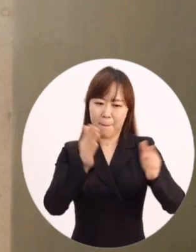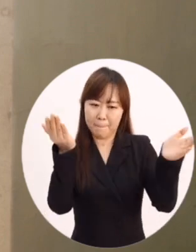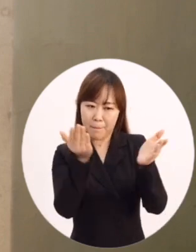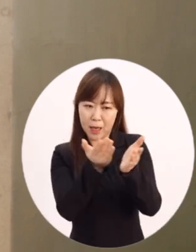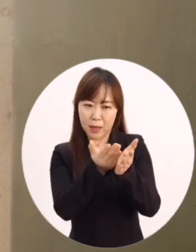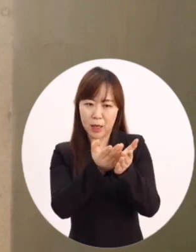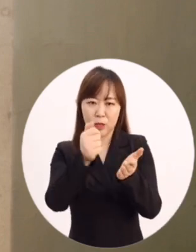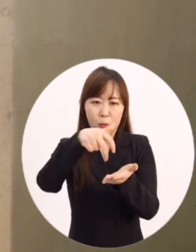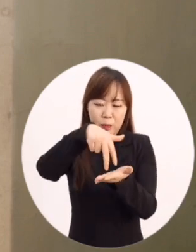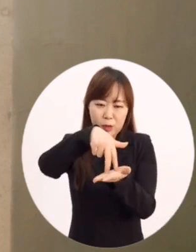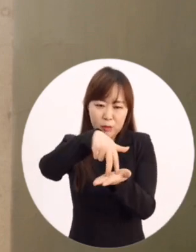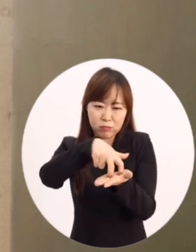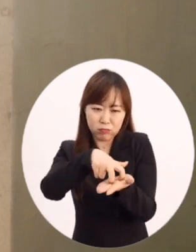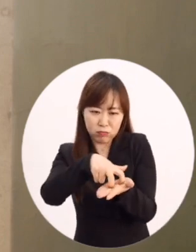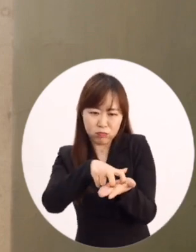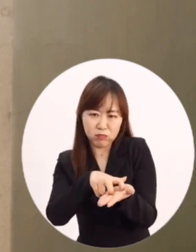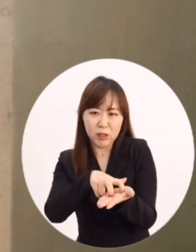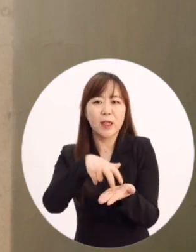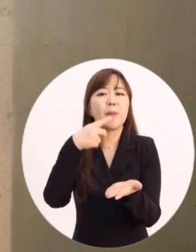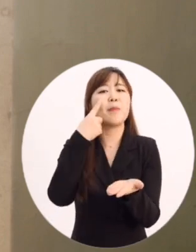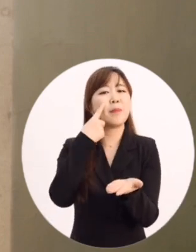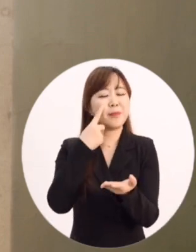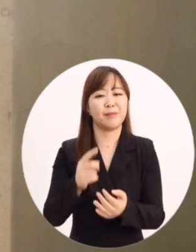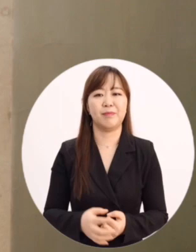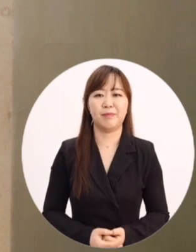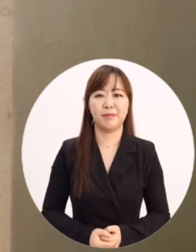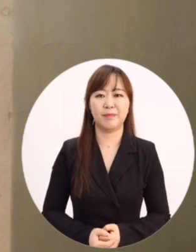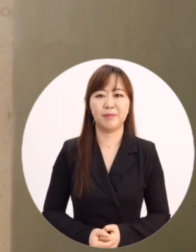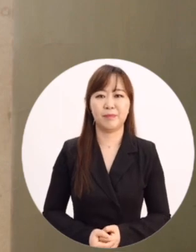맞는 강도를 찾으세요.